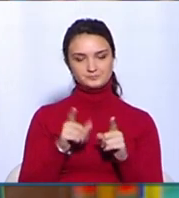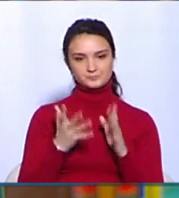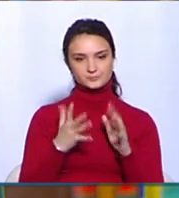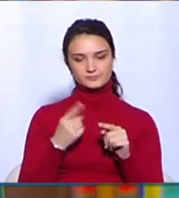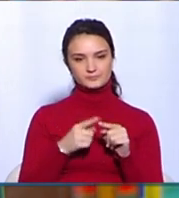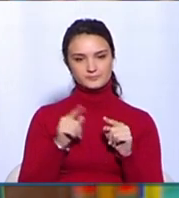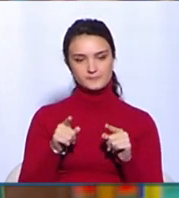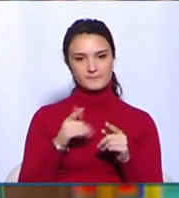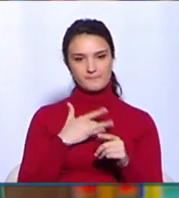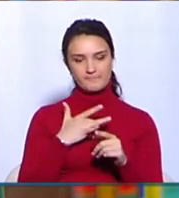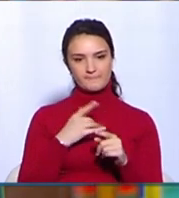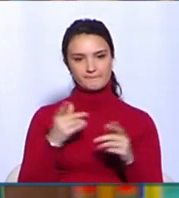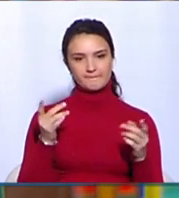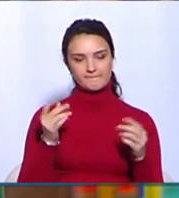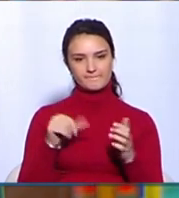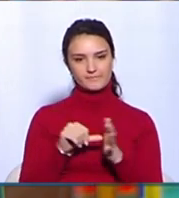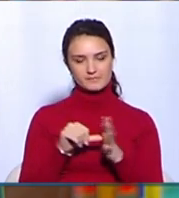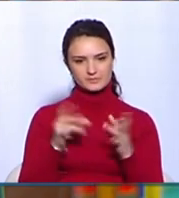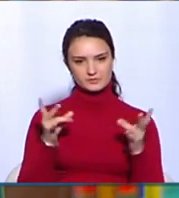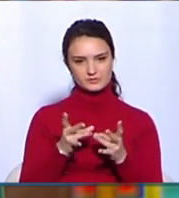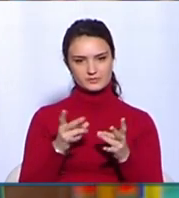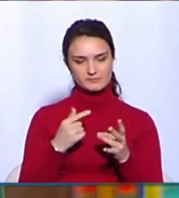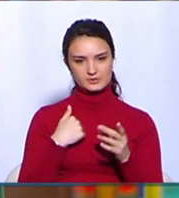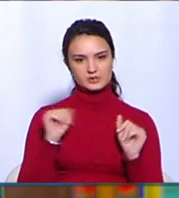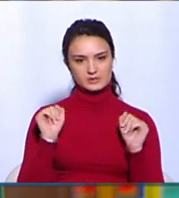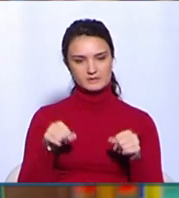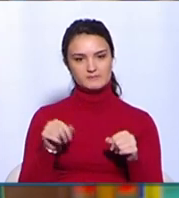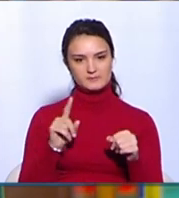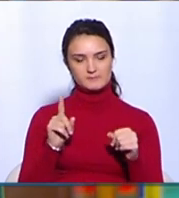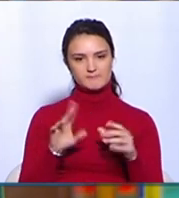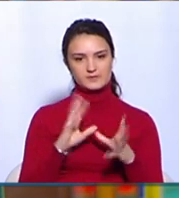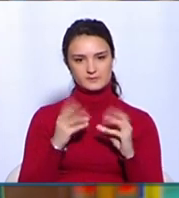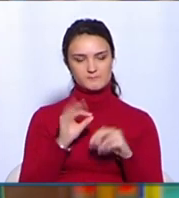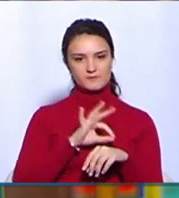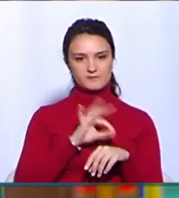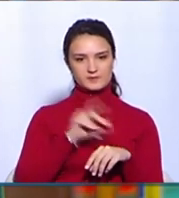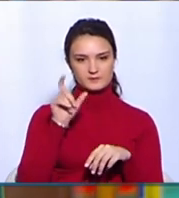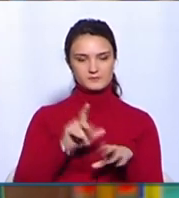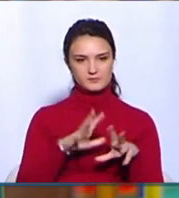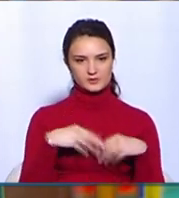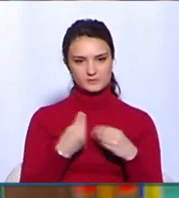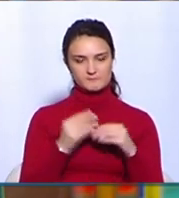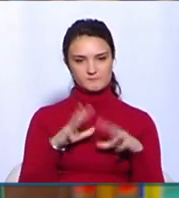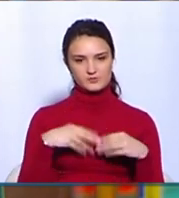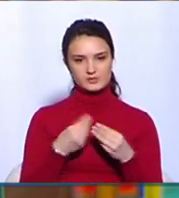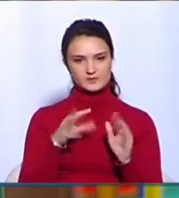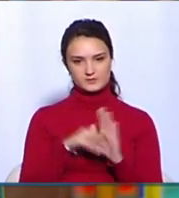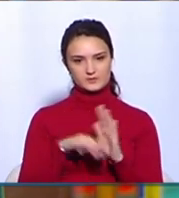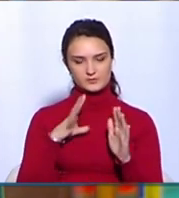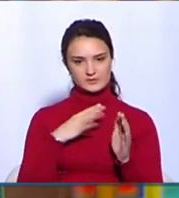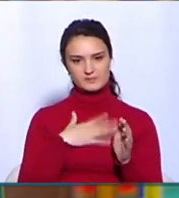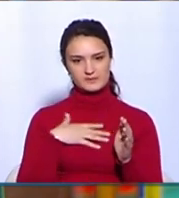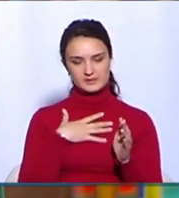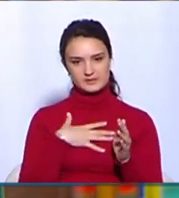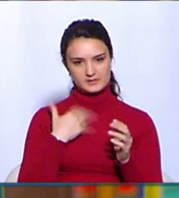თუ იქ დაუშვათ დახმარება სჭირდება. სავსებით შესაძლებელია, რომ ზოგადად მოავადე როცა არის ოჯახში, ოჯახში იყოს